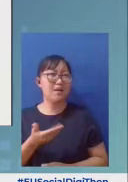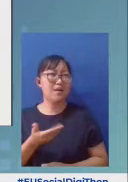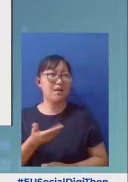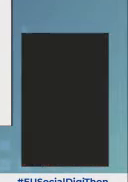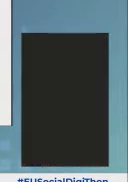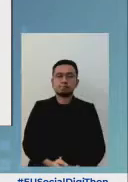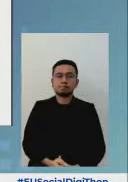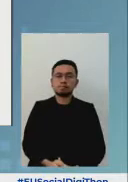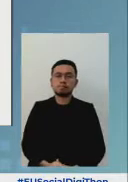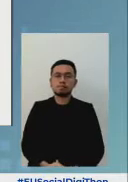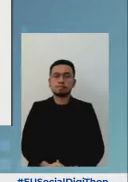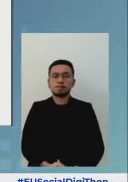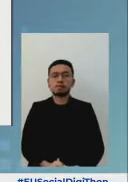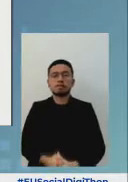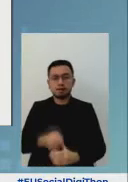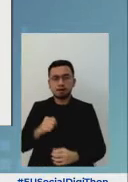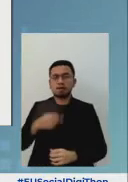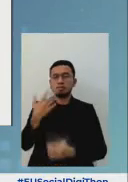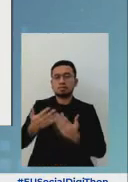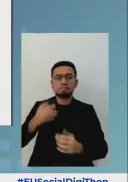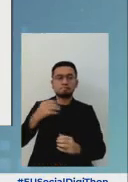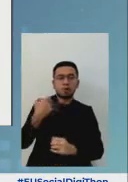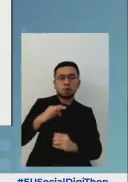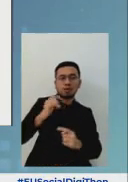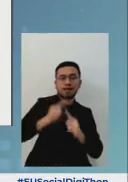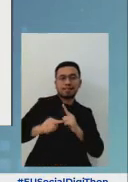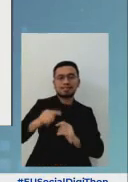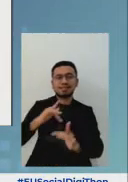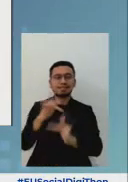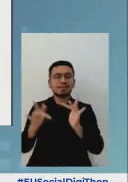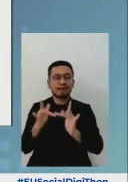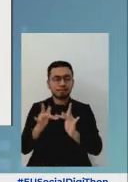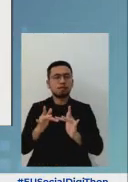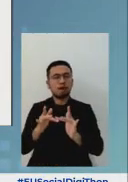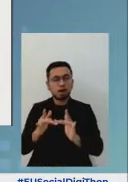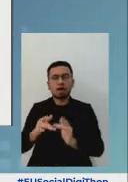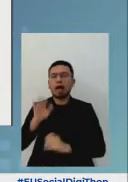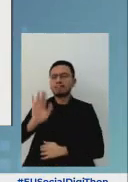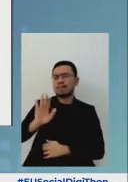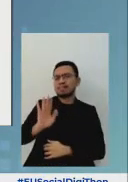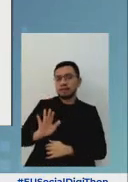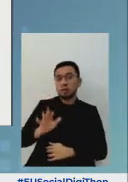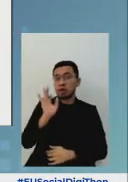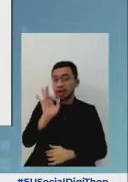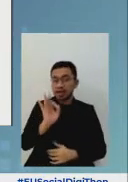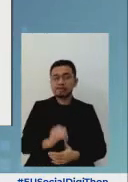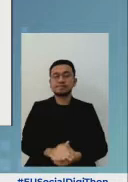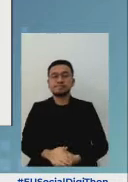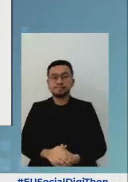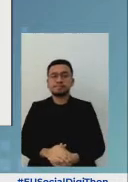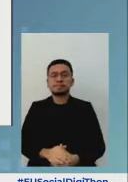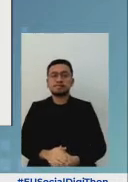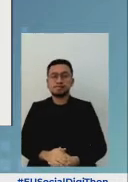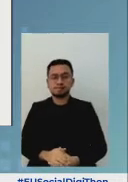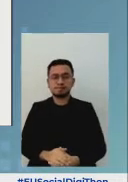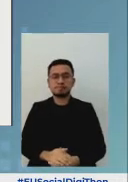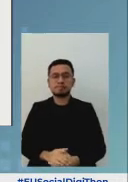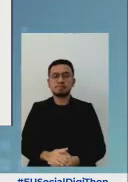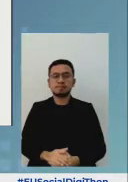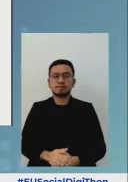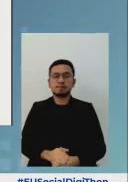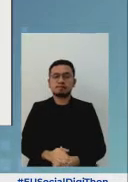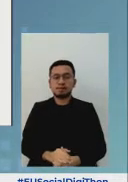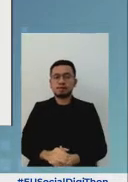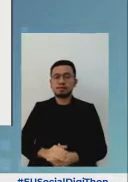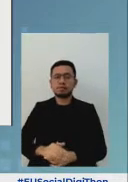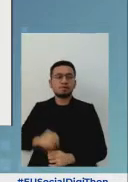orang yang baru dikenal di internet. Ya, panjang ini ya. Oke, Terus kemudian lebih